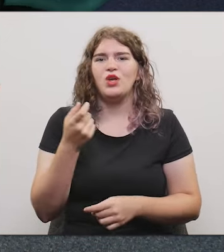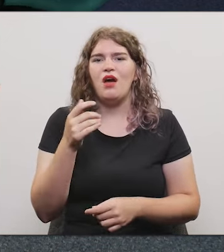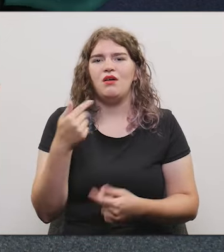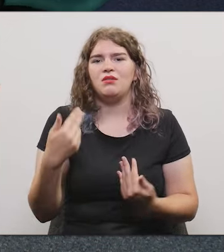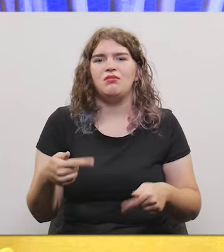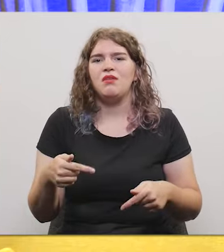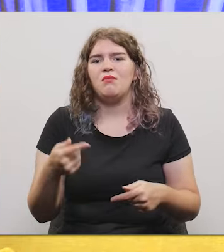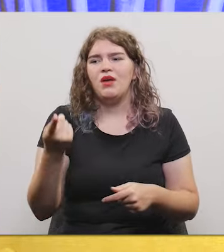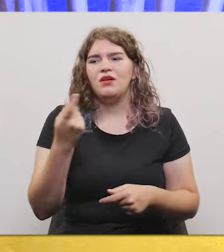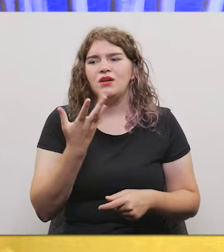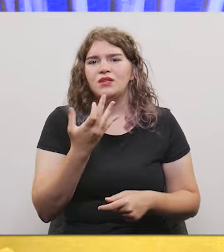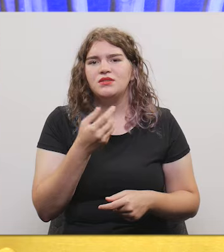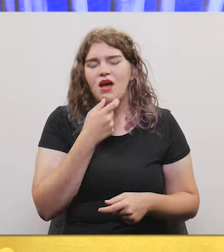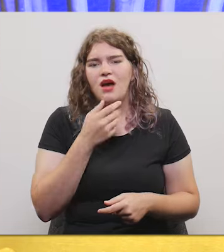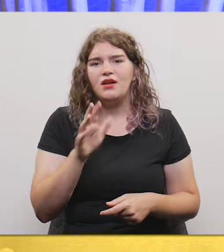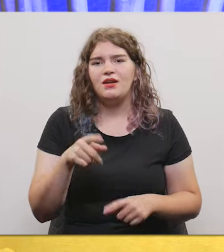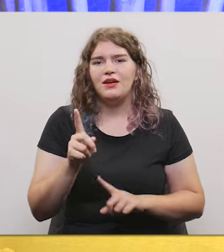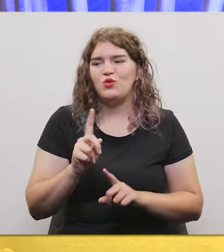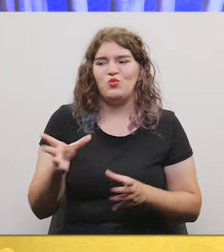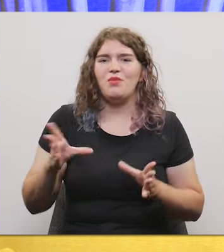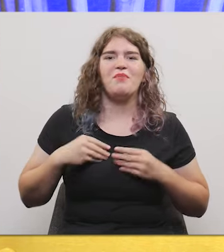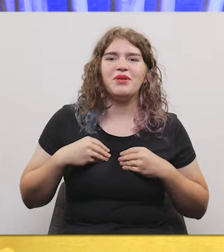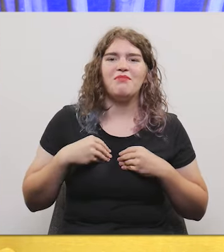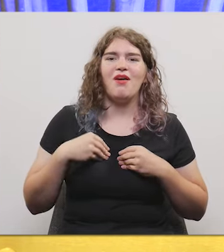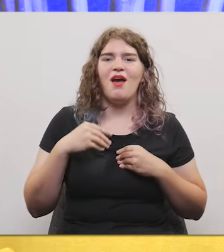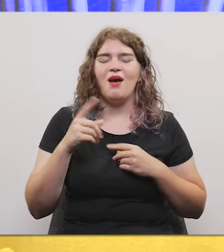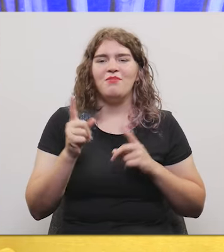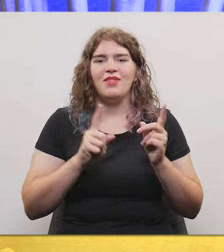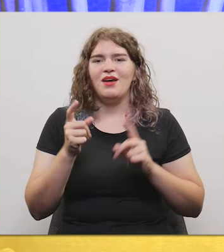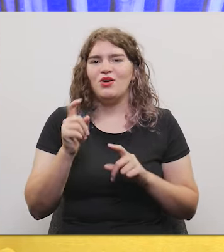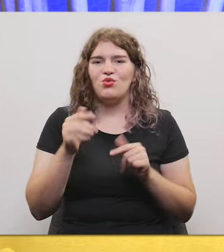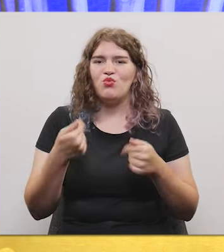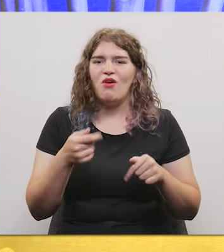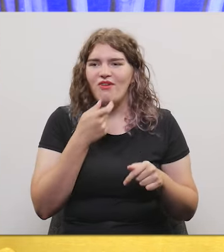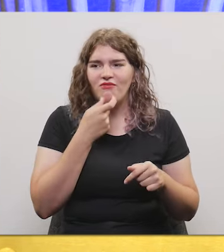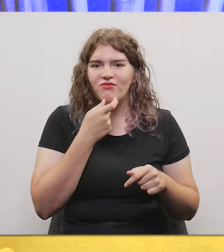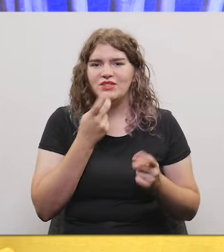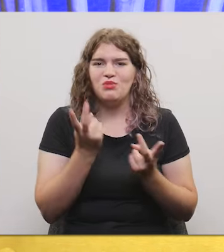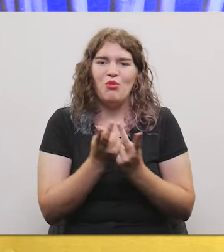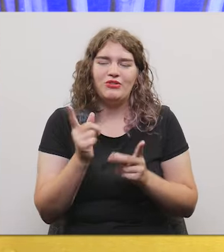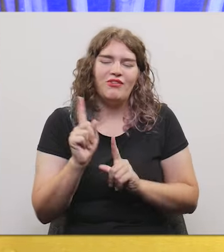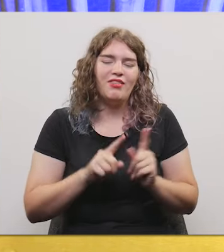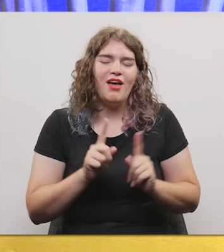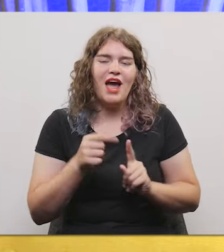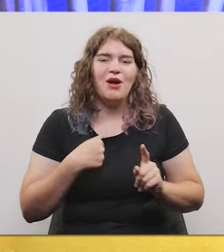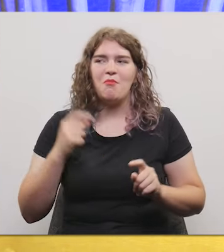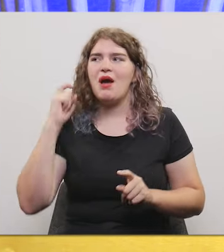câți ani am. Că poate altfel nu mă primeau acolo, că n-aveam vârsta.